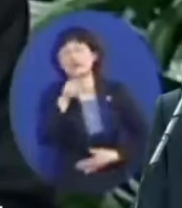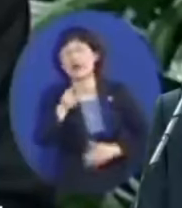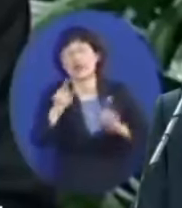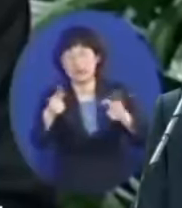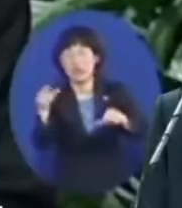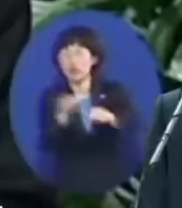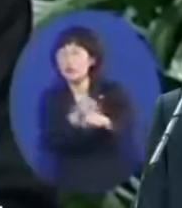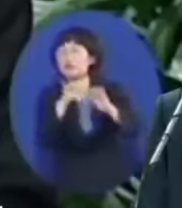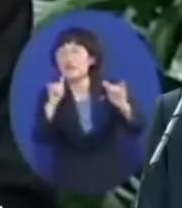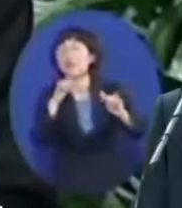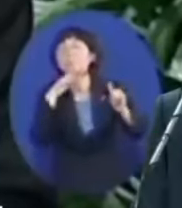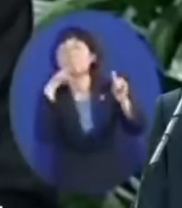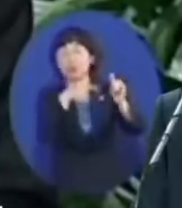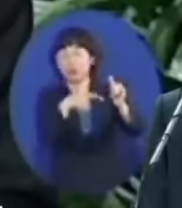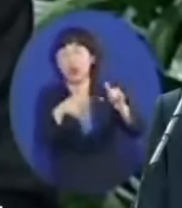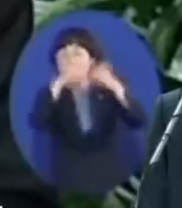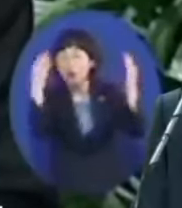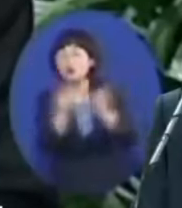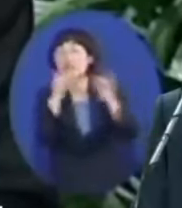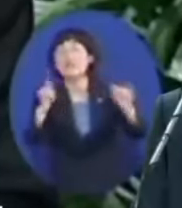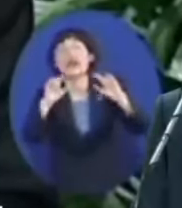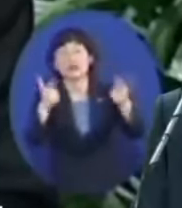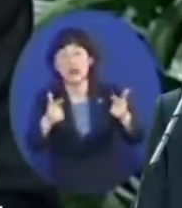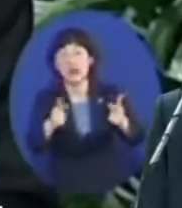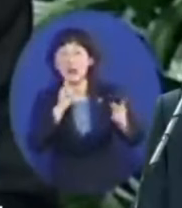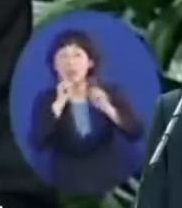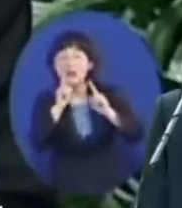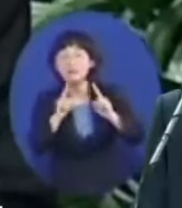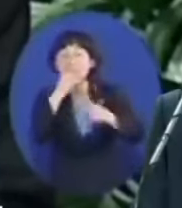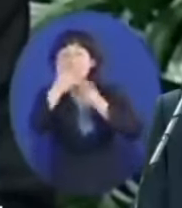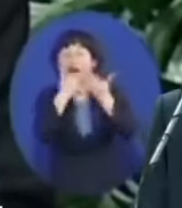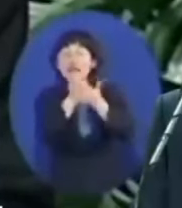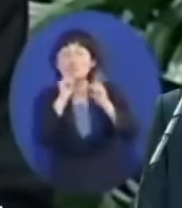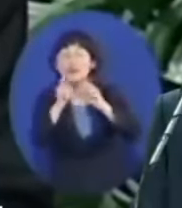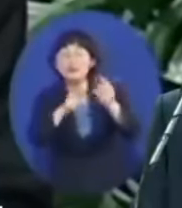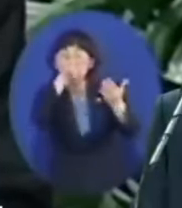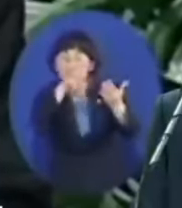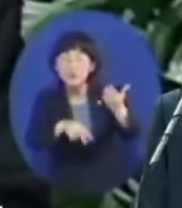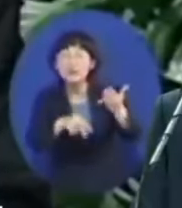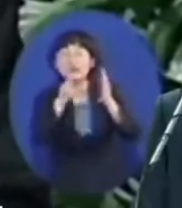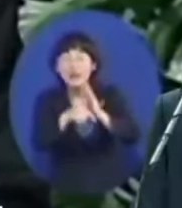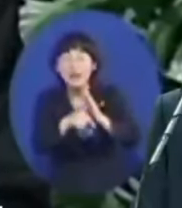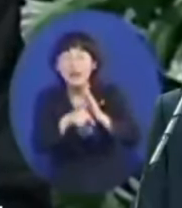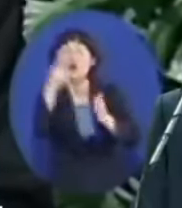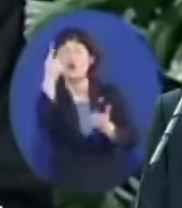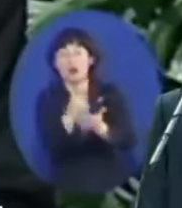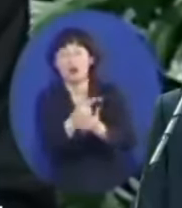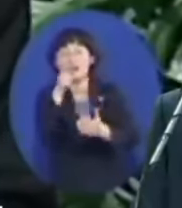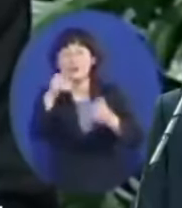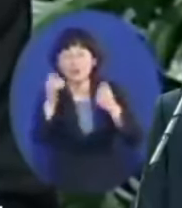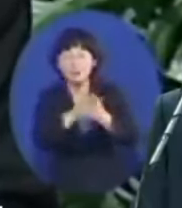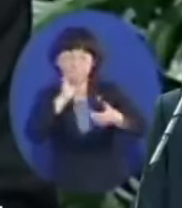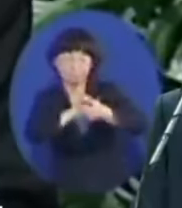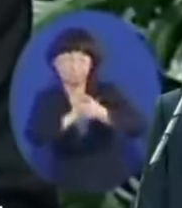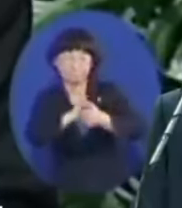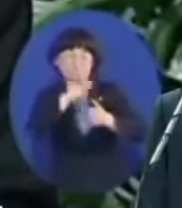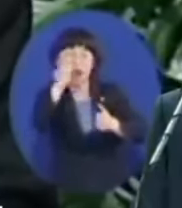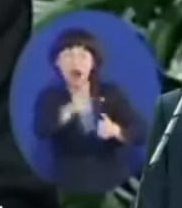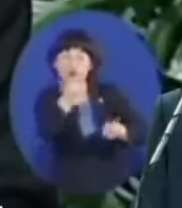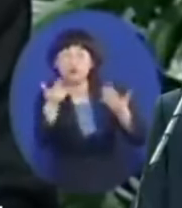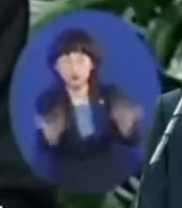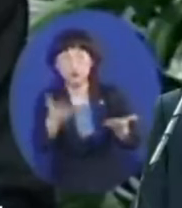것이 오지 않습니다. 말씀을 통해서 하나님은 우리에게 말씀한 것입니다. 그렇기 때문에 정기적으로 하루도 빼놓지 않고